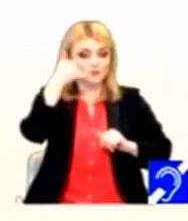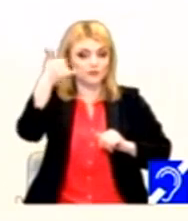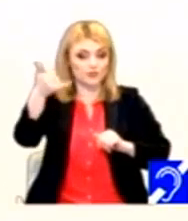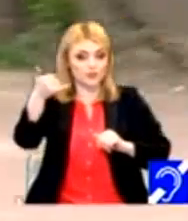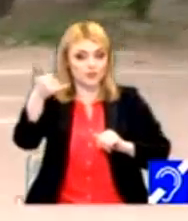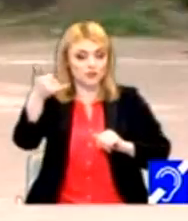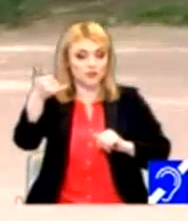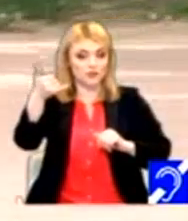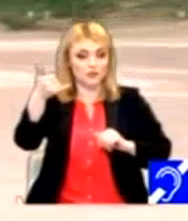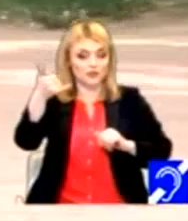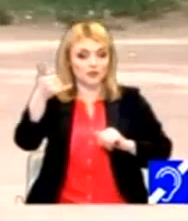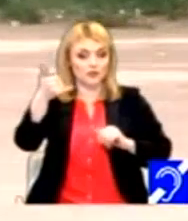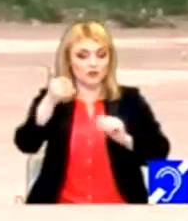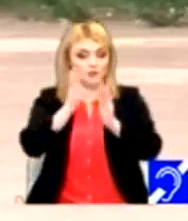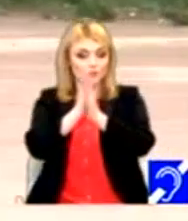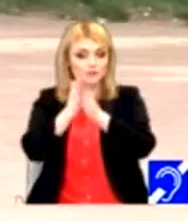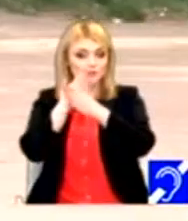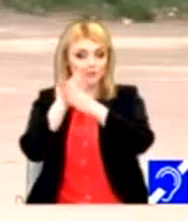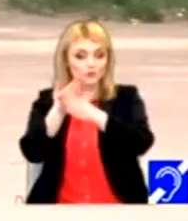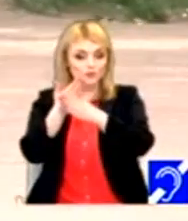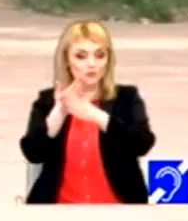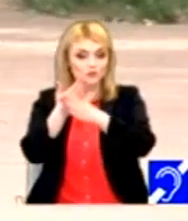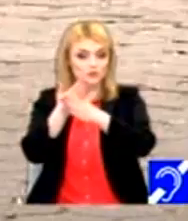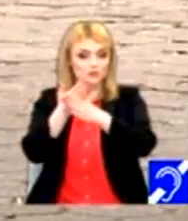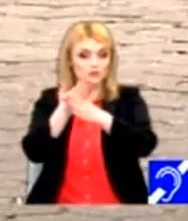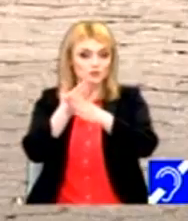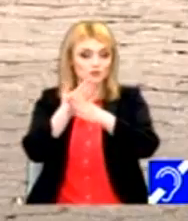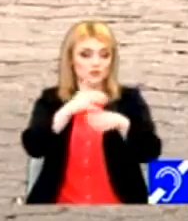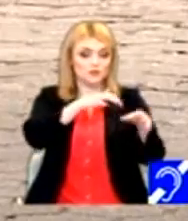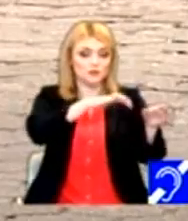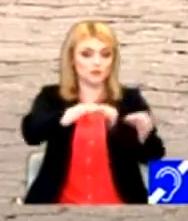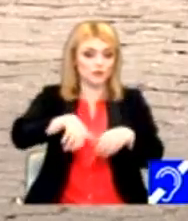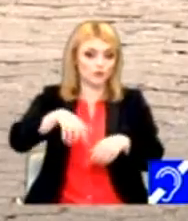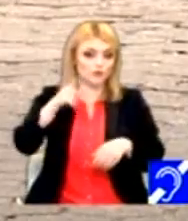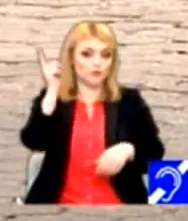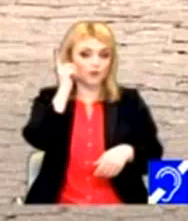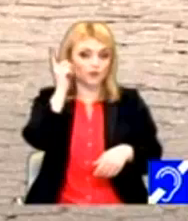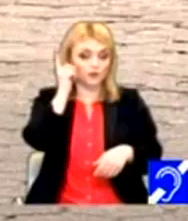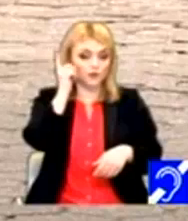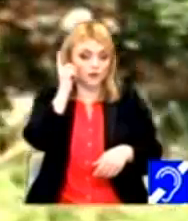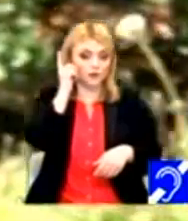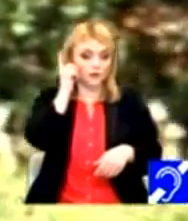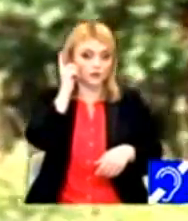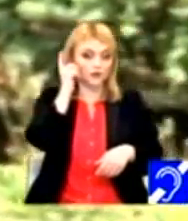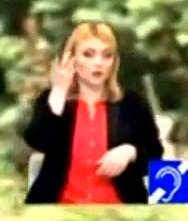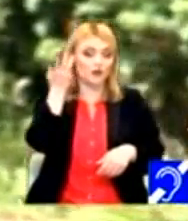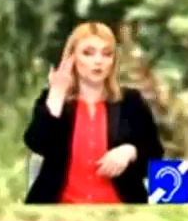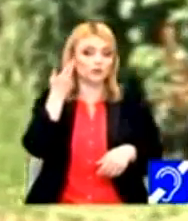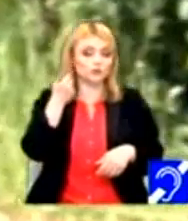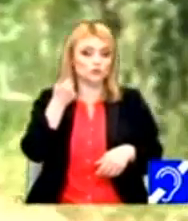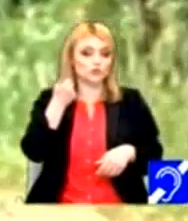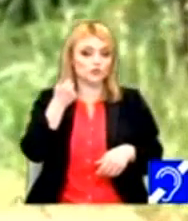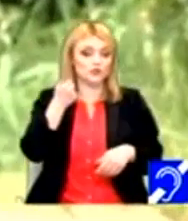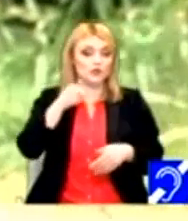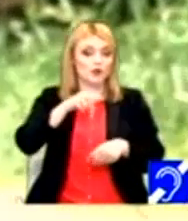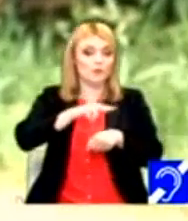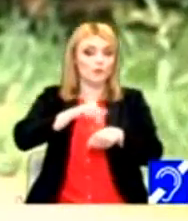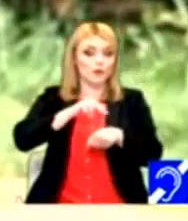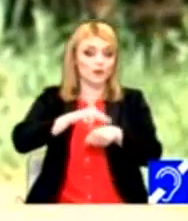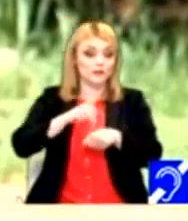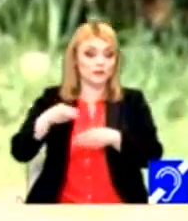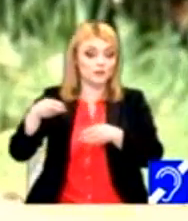pe capul pacientului și îi protejează pe medici. Fabricarea lor este însă extrem de costisitoare. Cum putem da cu toții o mână de ajutor?